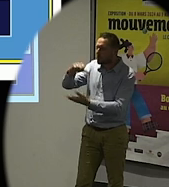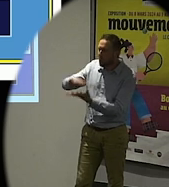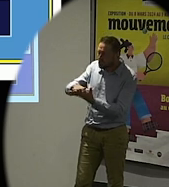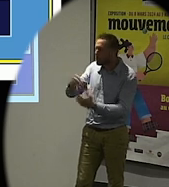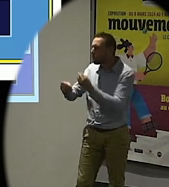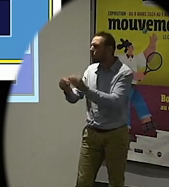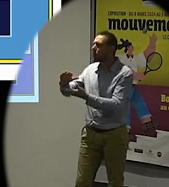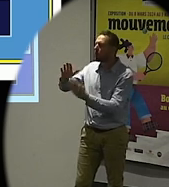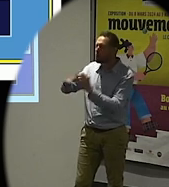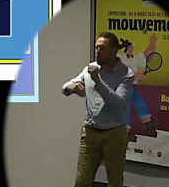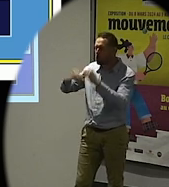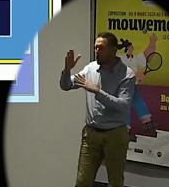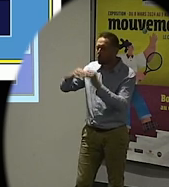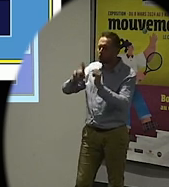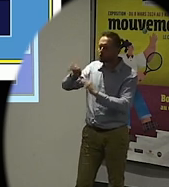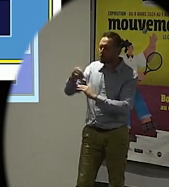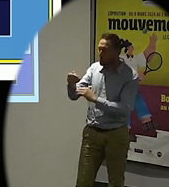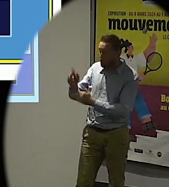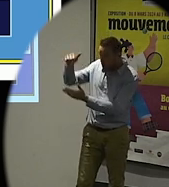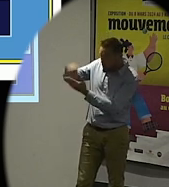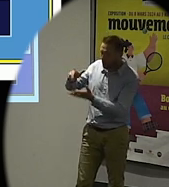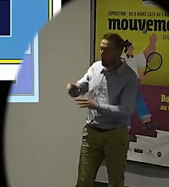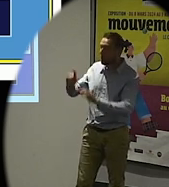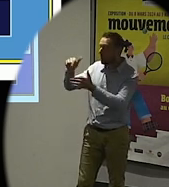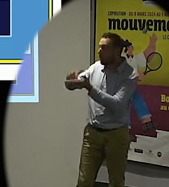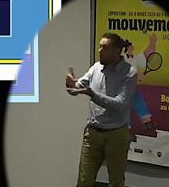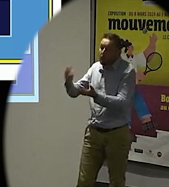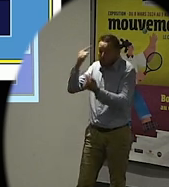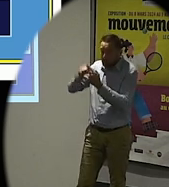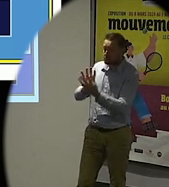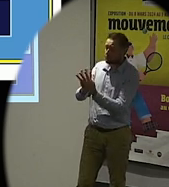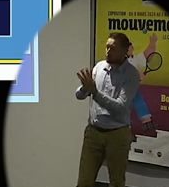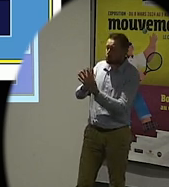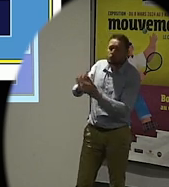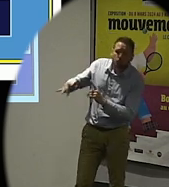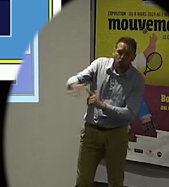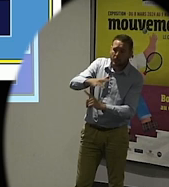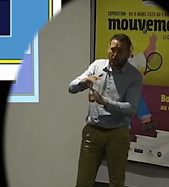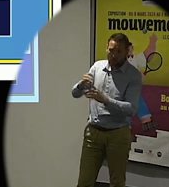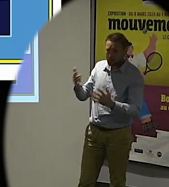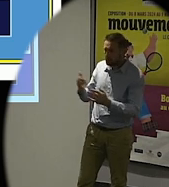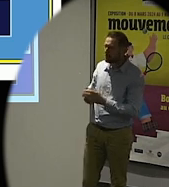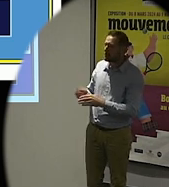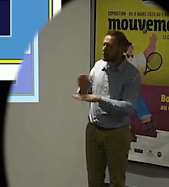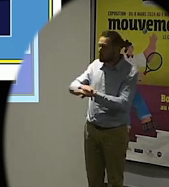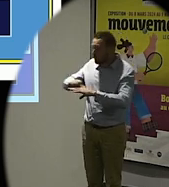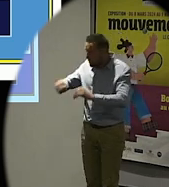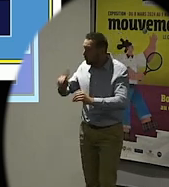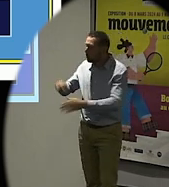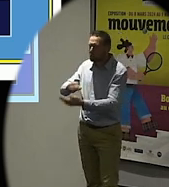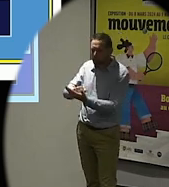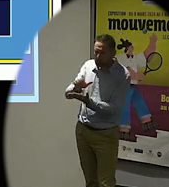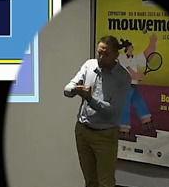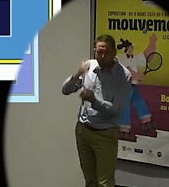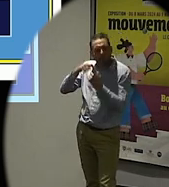vie sociale. Donc en fait, les personnes viennent tous les jours pratiquer une activité physique ou une